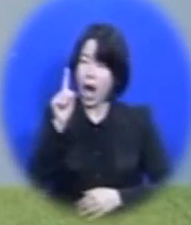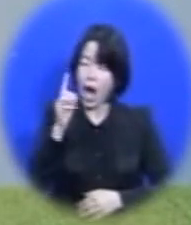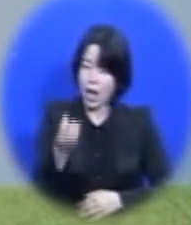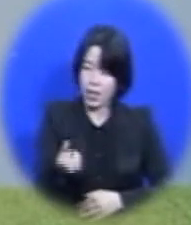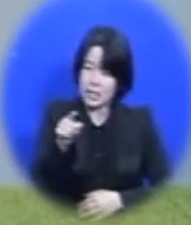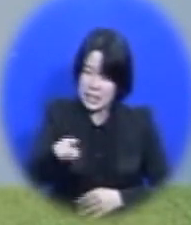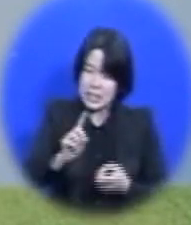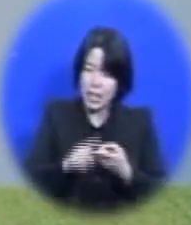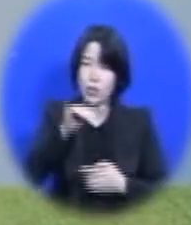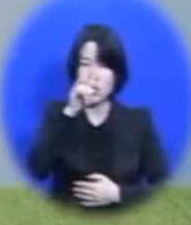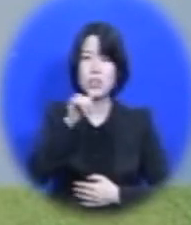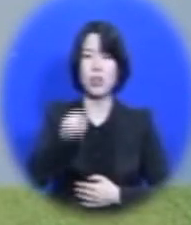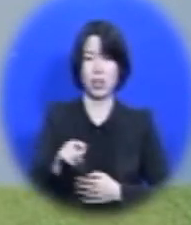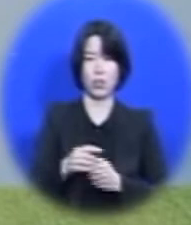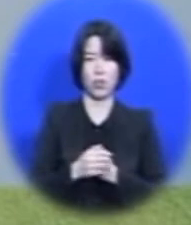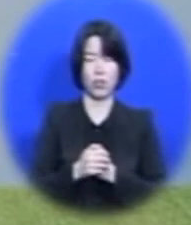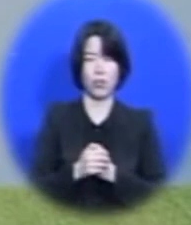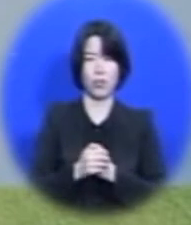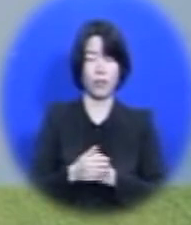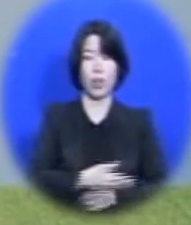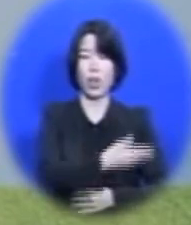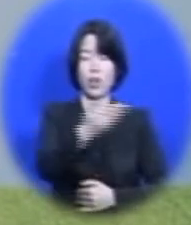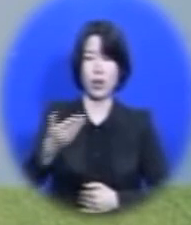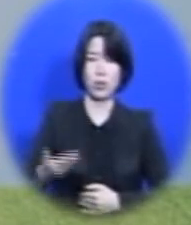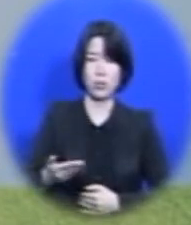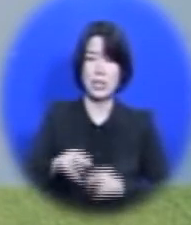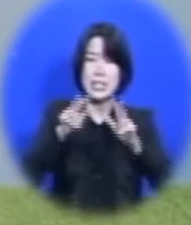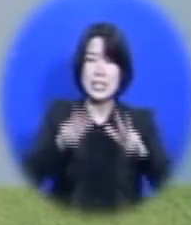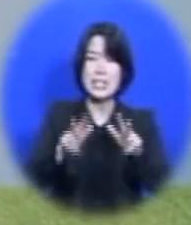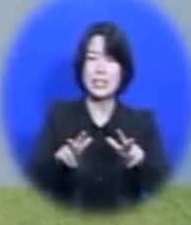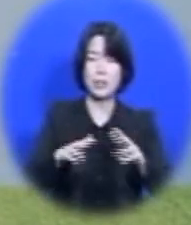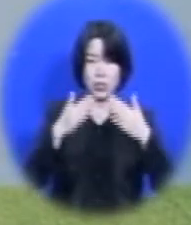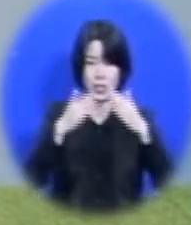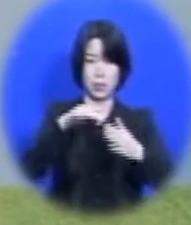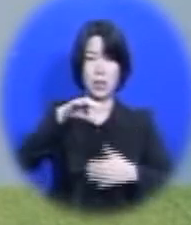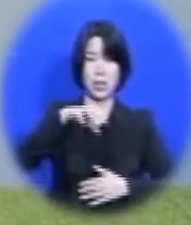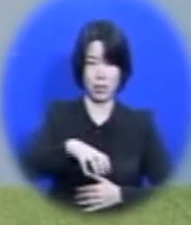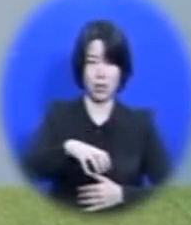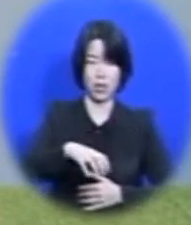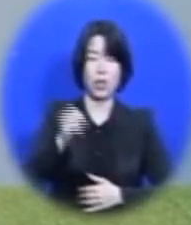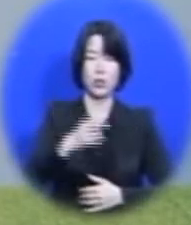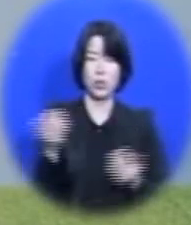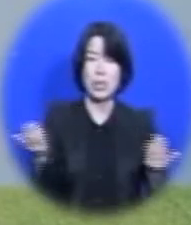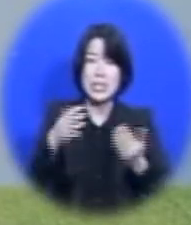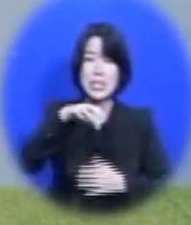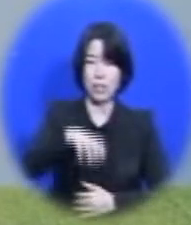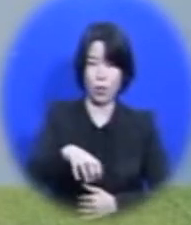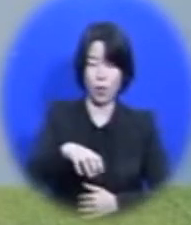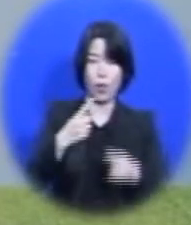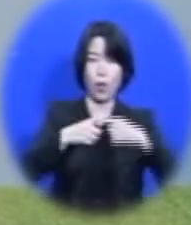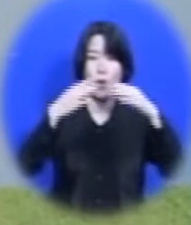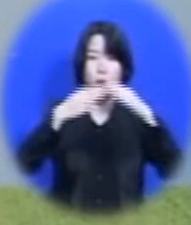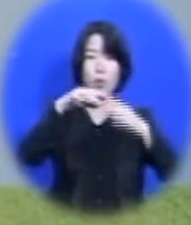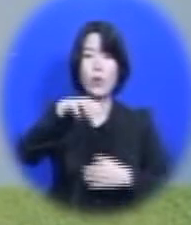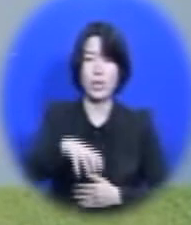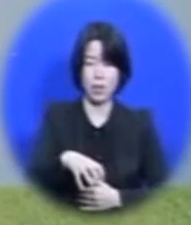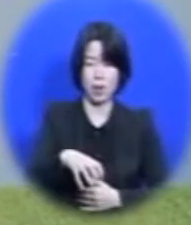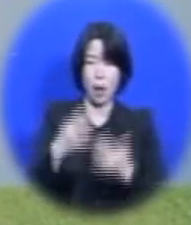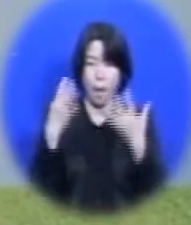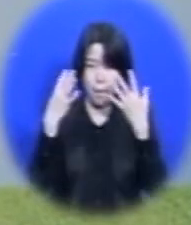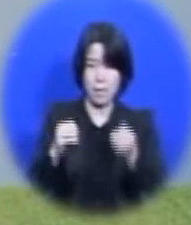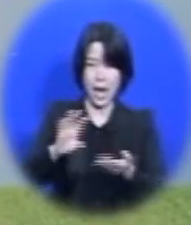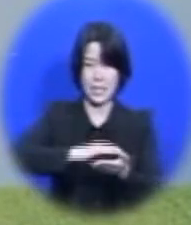있을 것이라는 것입니다. 여러분, 지금 집에서나 또는 직장에서나 교회에서나